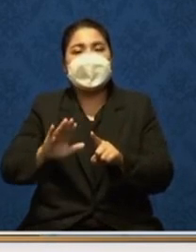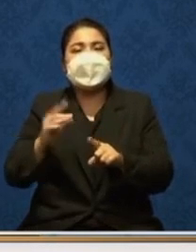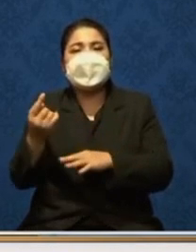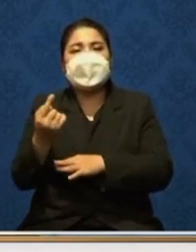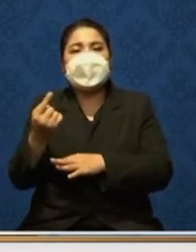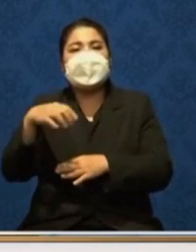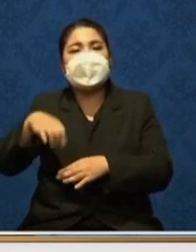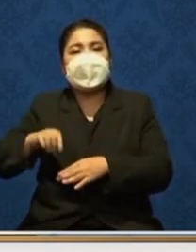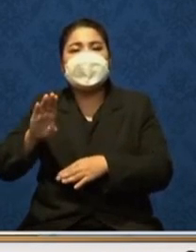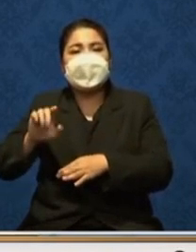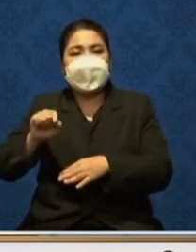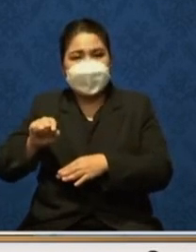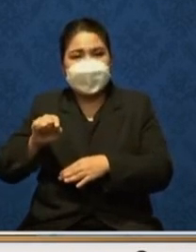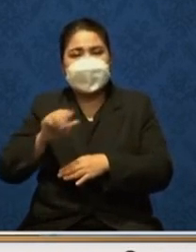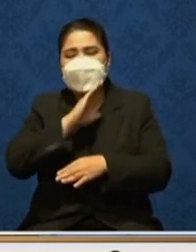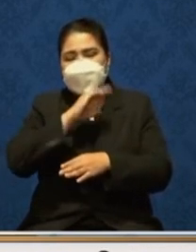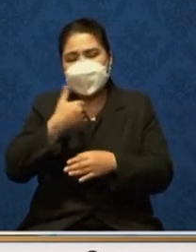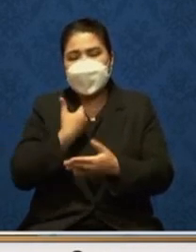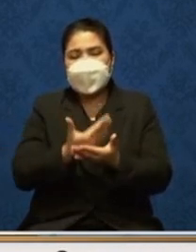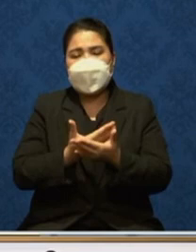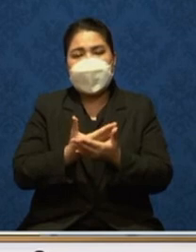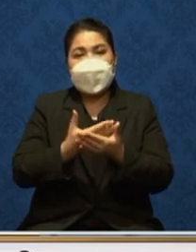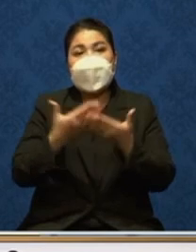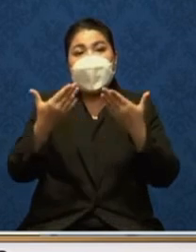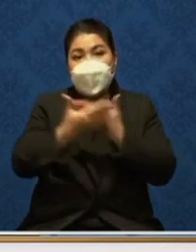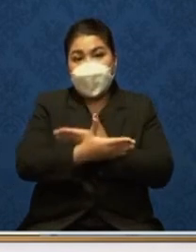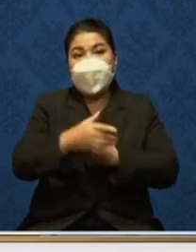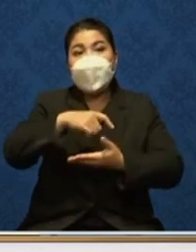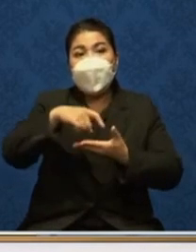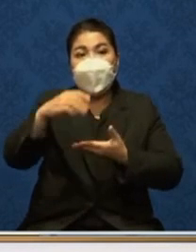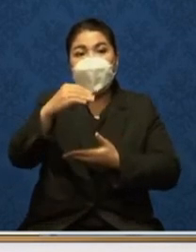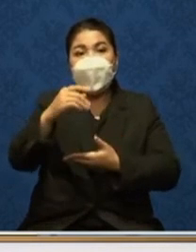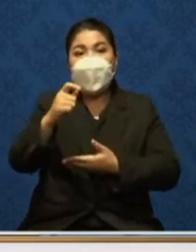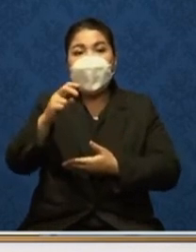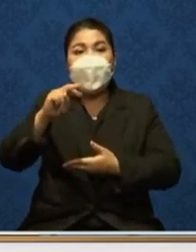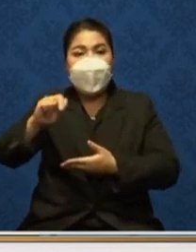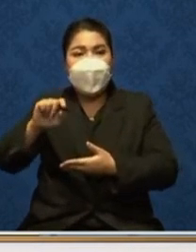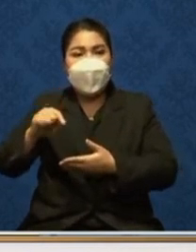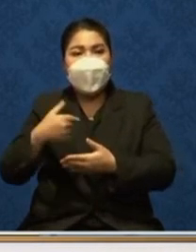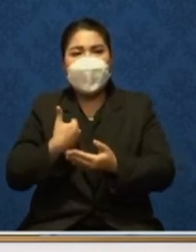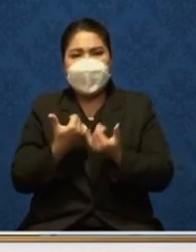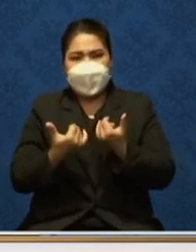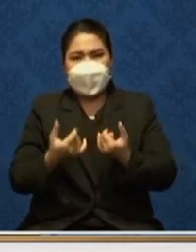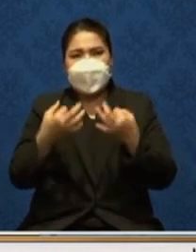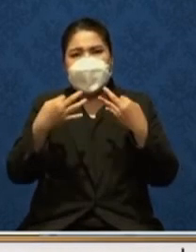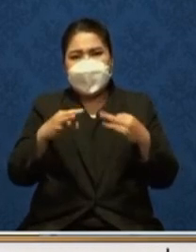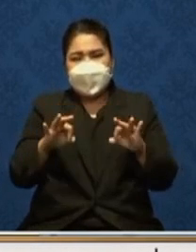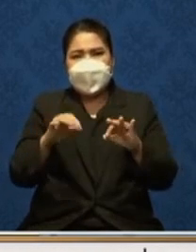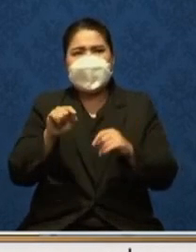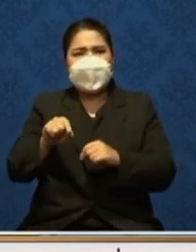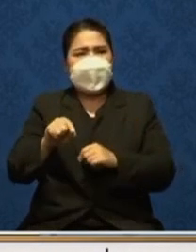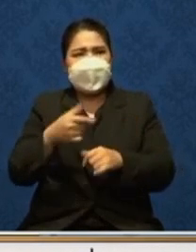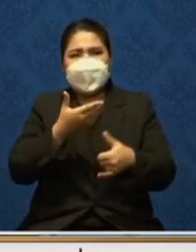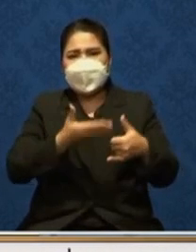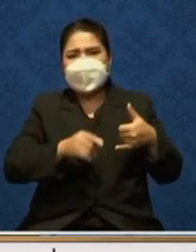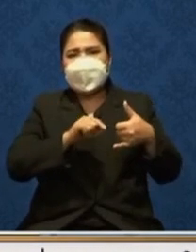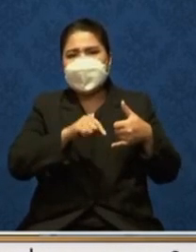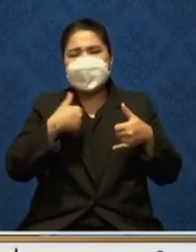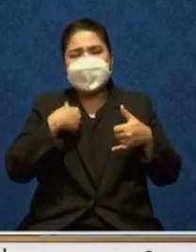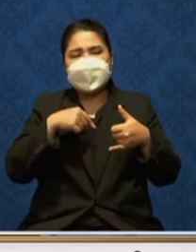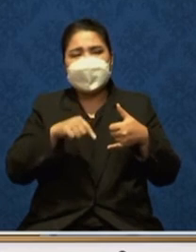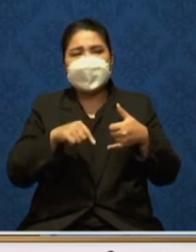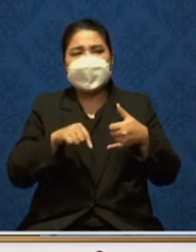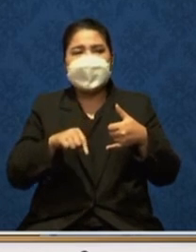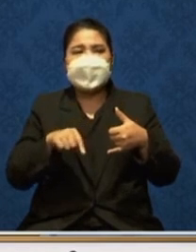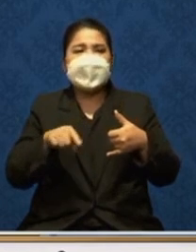ครับถ้าการโ้นครั้นี้เป็กให้ฟรีก็ชัดเจนเกือบ 100% ครับวาใน E คามเป็แค่ Nomini แ่นอน